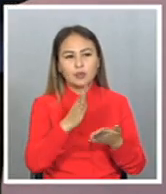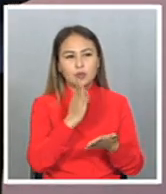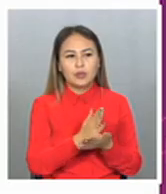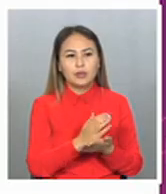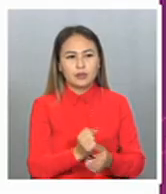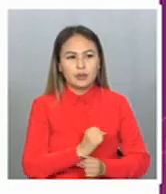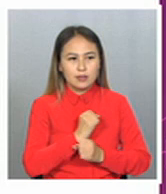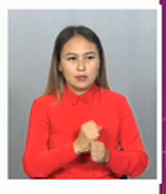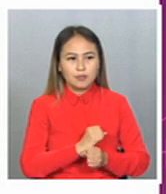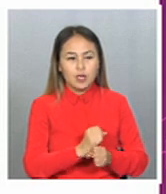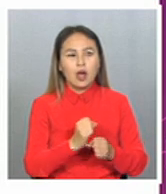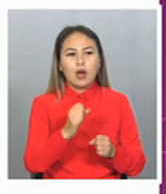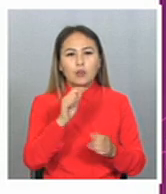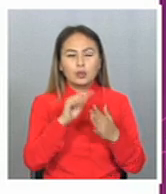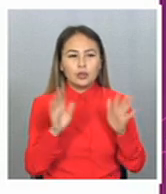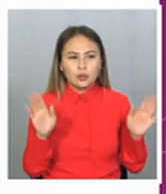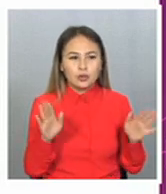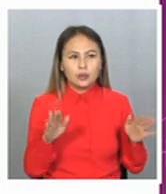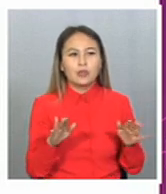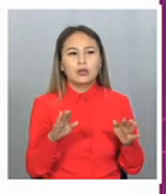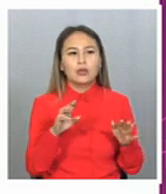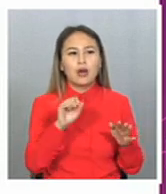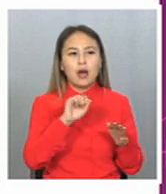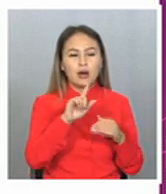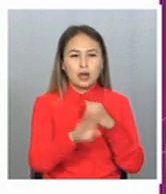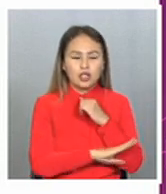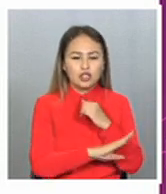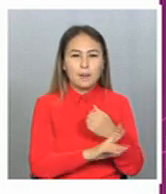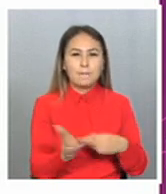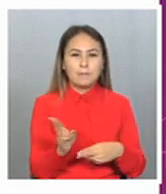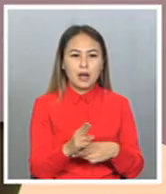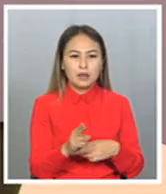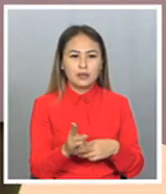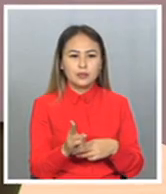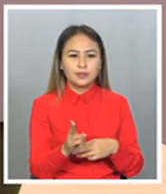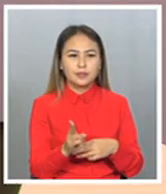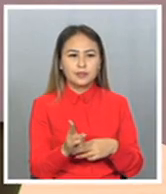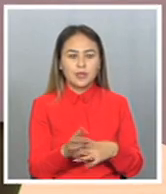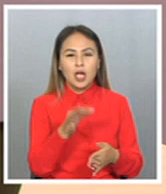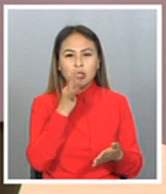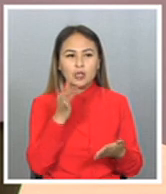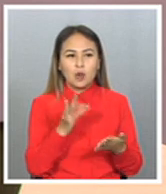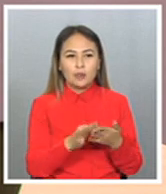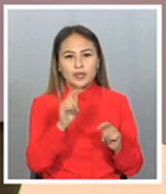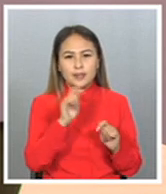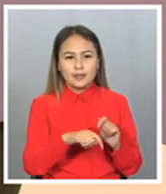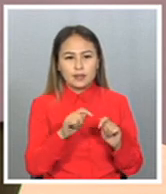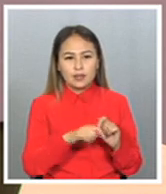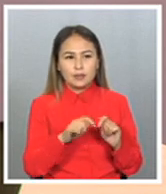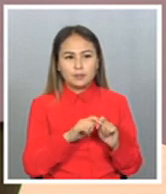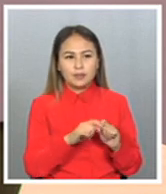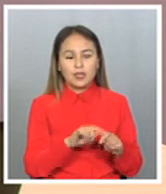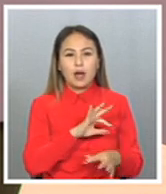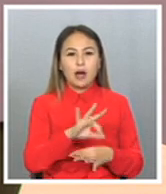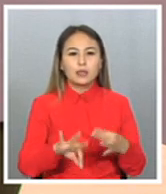тырысыңдар. Бүркіт, тиін, ағаш, балық. Жауапты тексерейік.